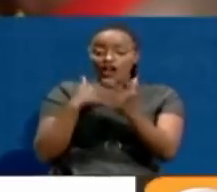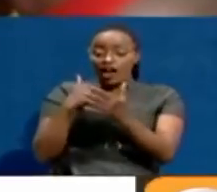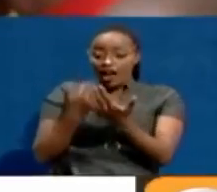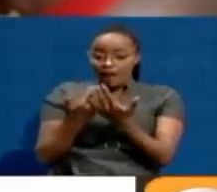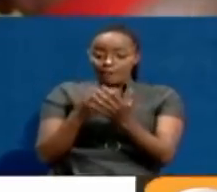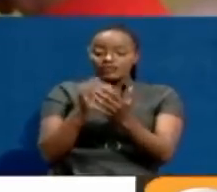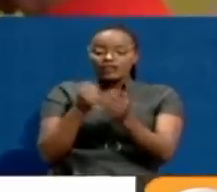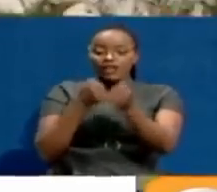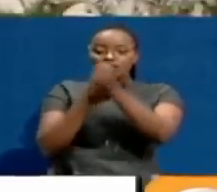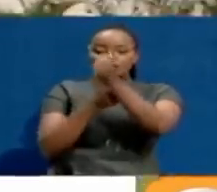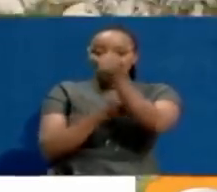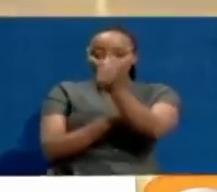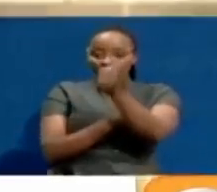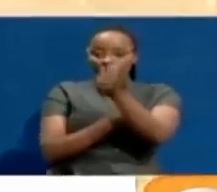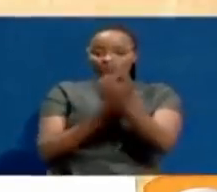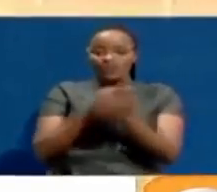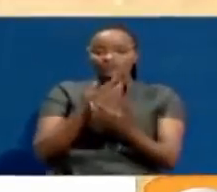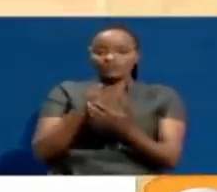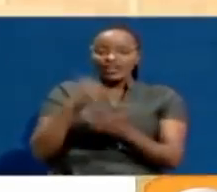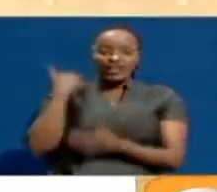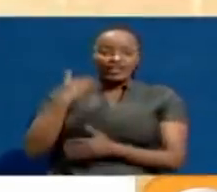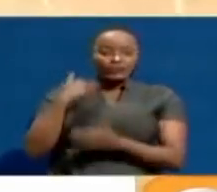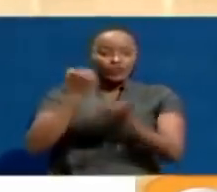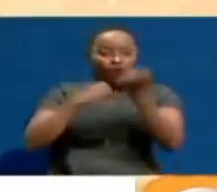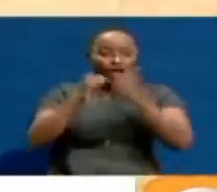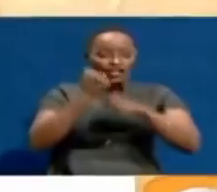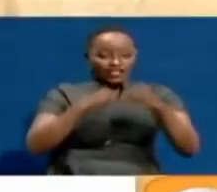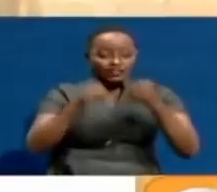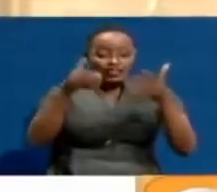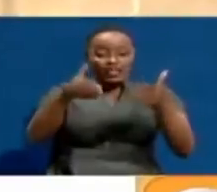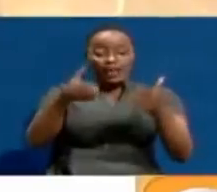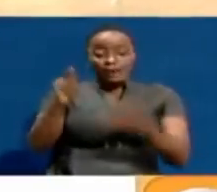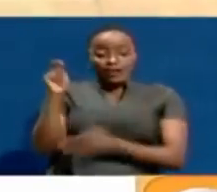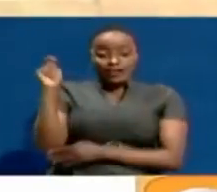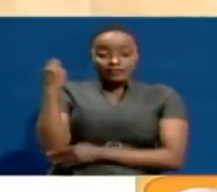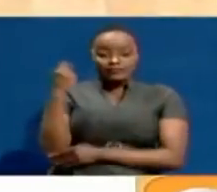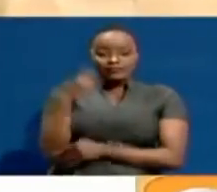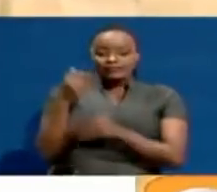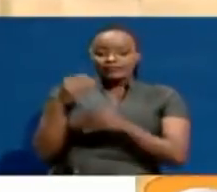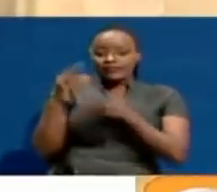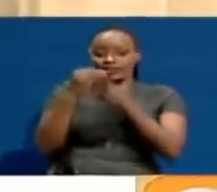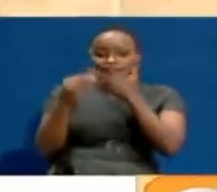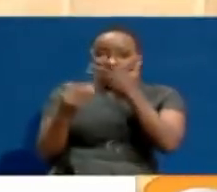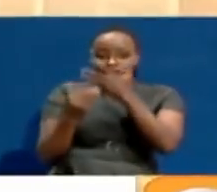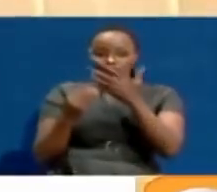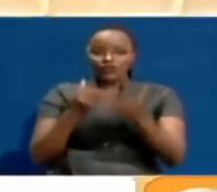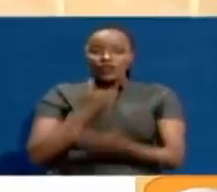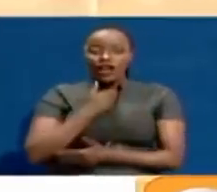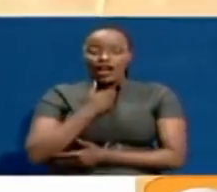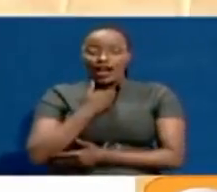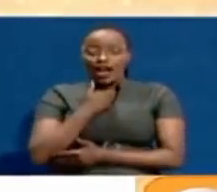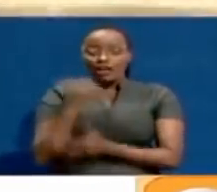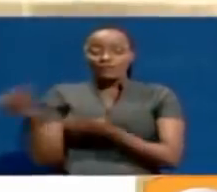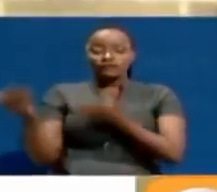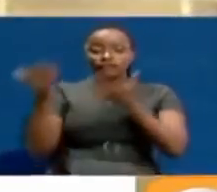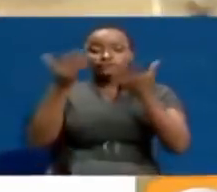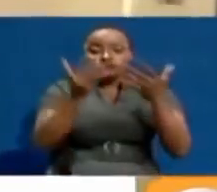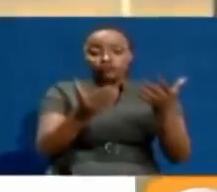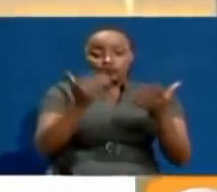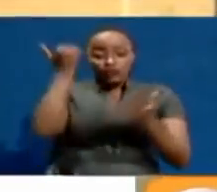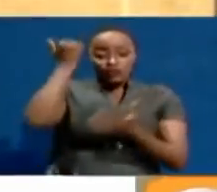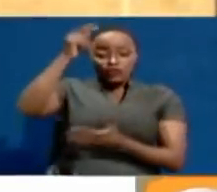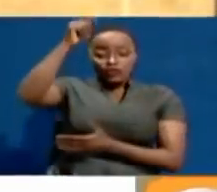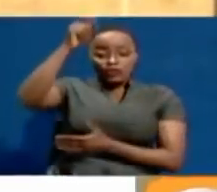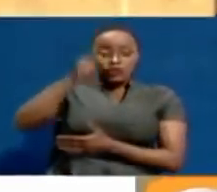akifadhili visa vya ugaidi nchini. Kabla ya hapo, gavana huyu wa zamani wa jimbo la Nairobi aliwasilishwa mbele ya